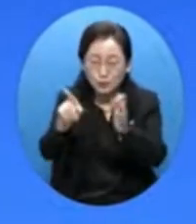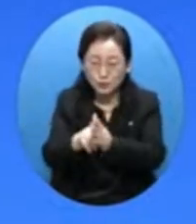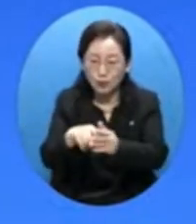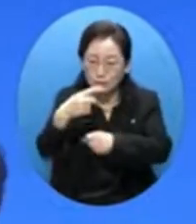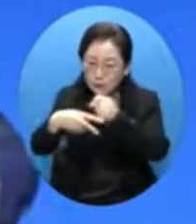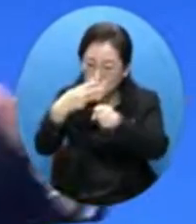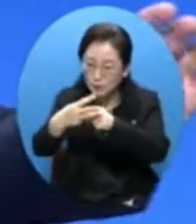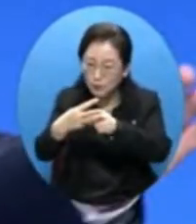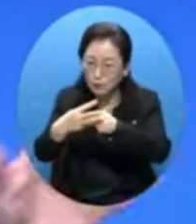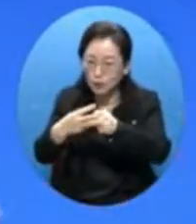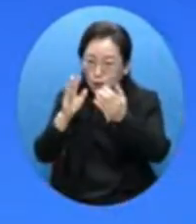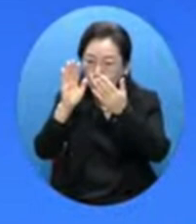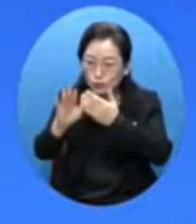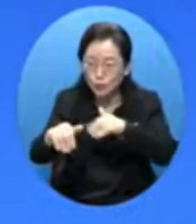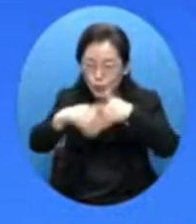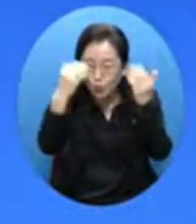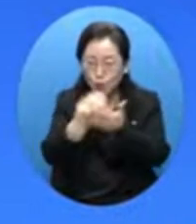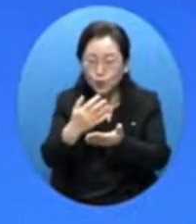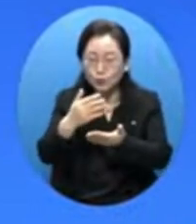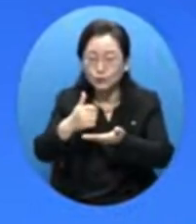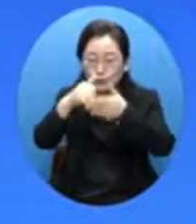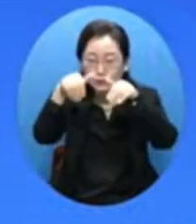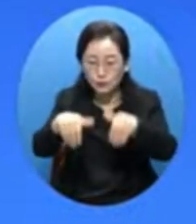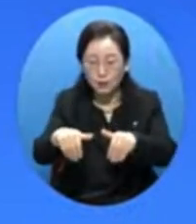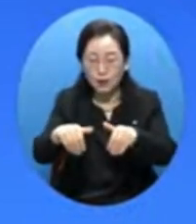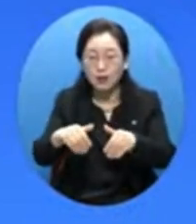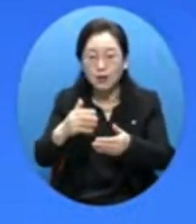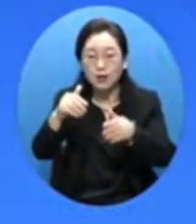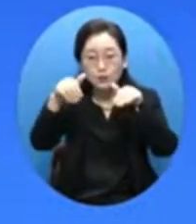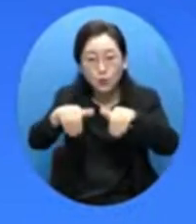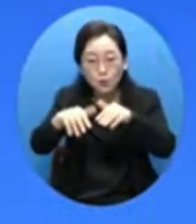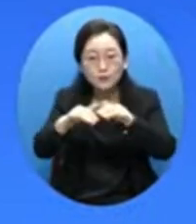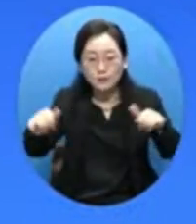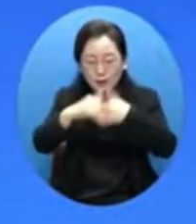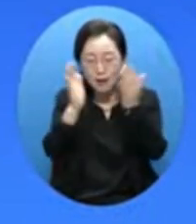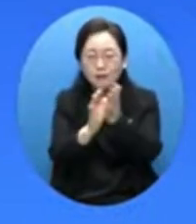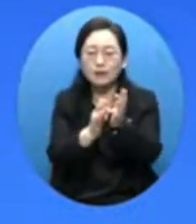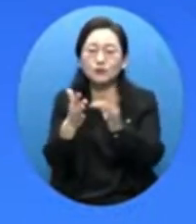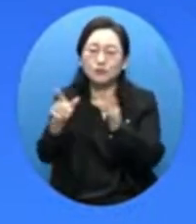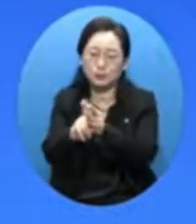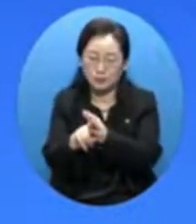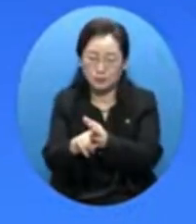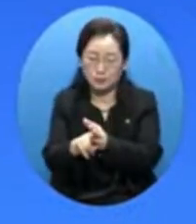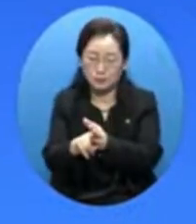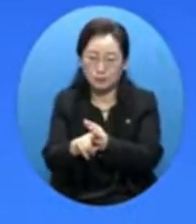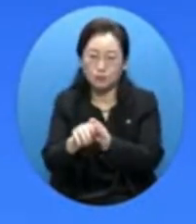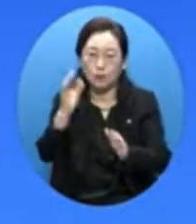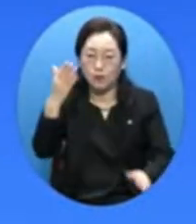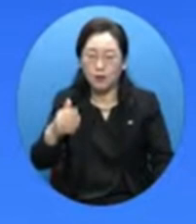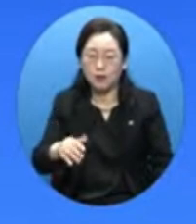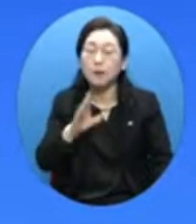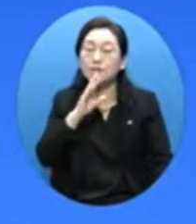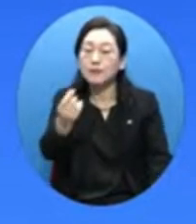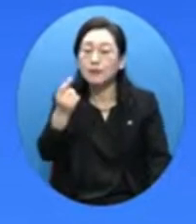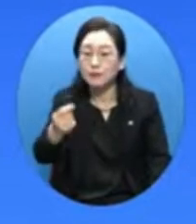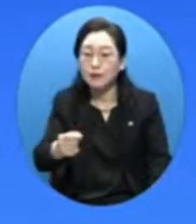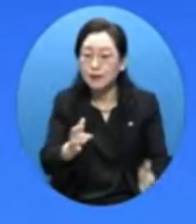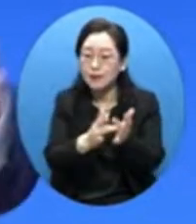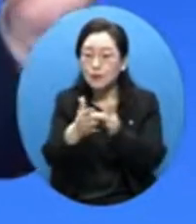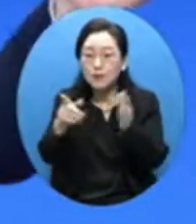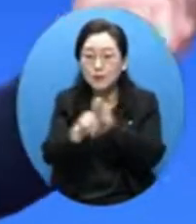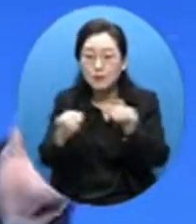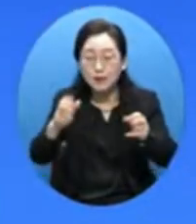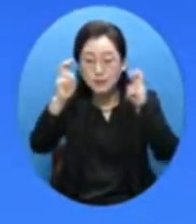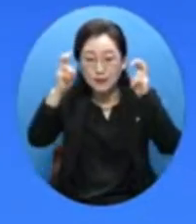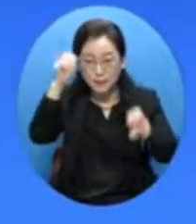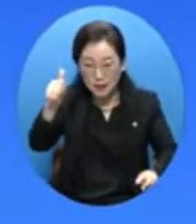않아서 모든 종업원이 다 예수를 믿는 그런 놀라운 은혜를 체험한 것을 보았습니다. 그렇습니다. 예수 믿는 사람이 사업주가 되면 그